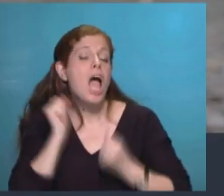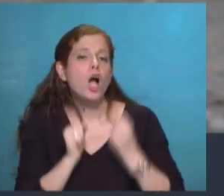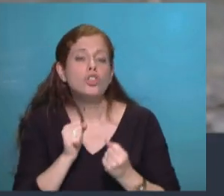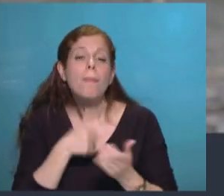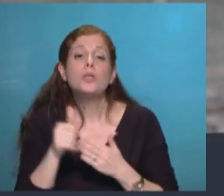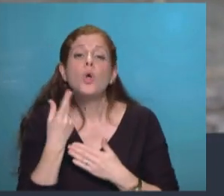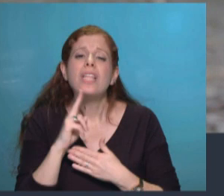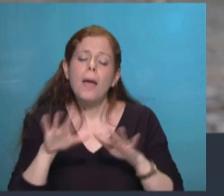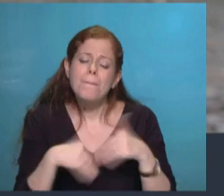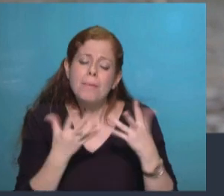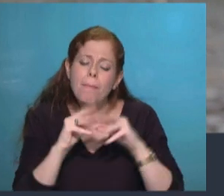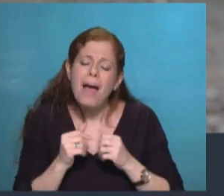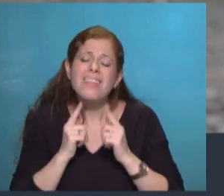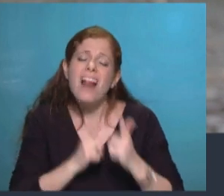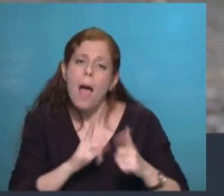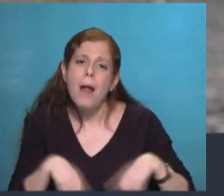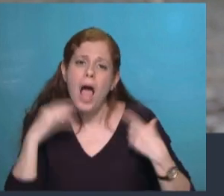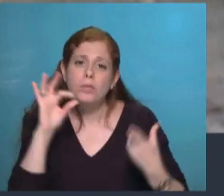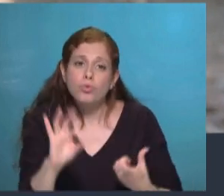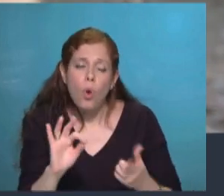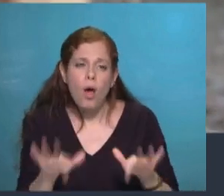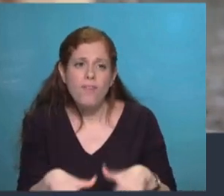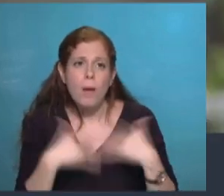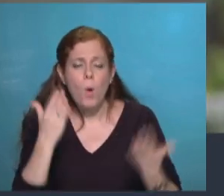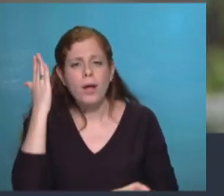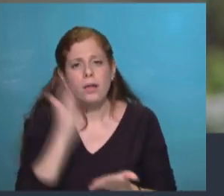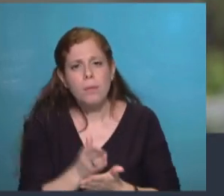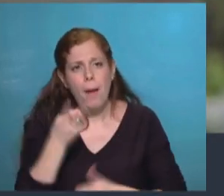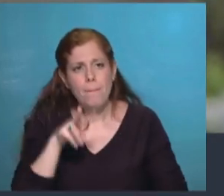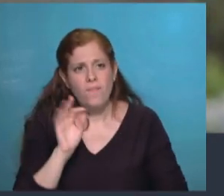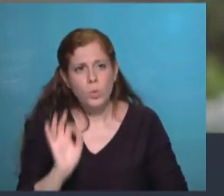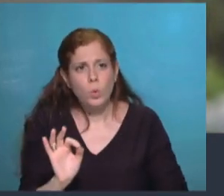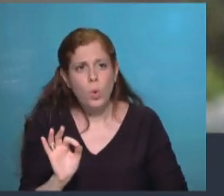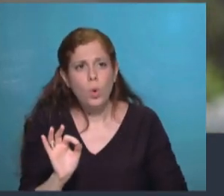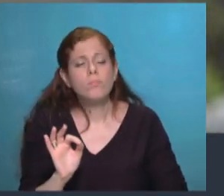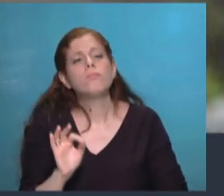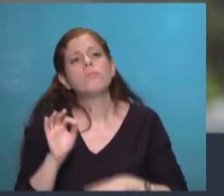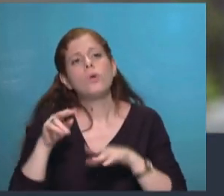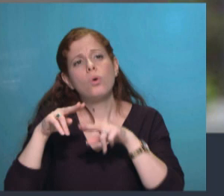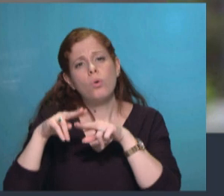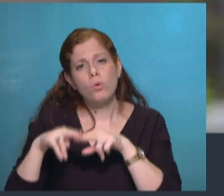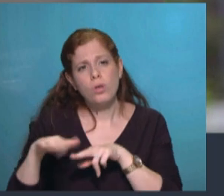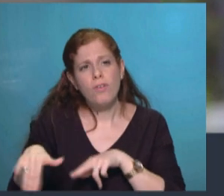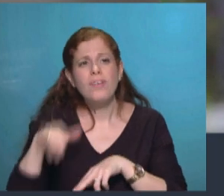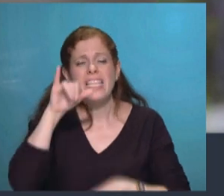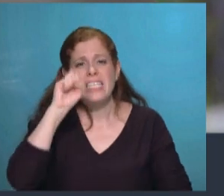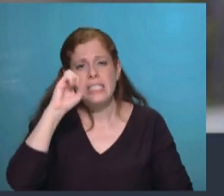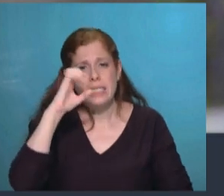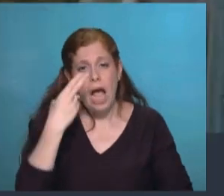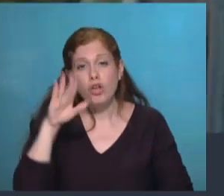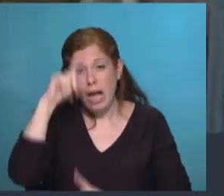מיממה נלחם שלומי על חייו, אך הבוקר נקבע מותו. הוא הניח אחריו את עסקה שאביה נרצח גם הוא